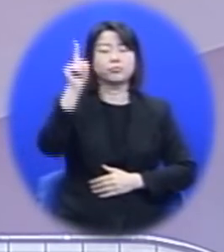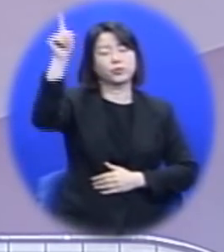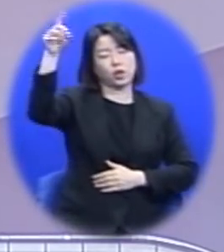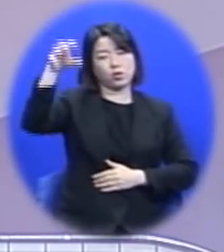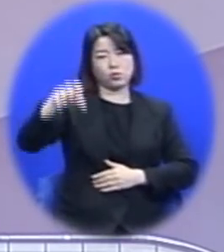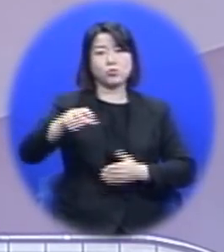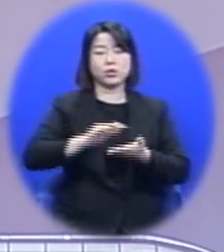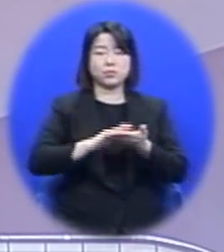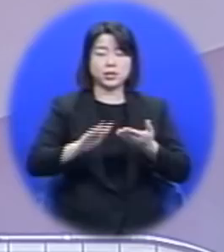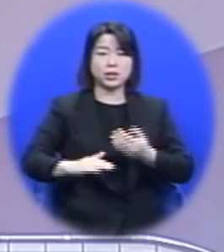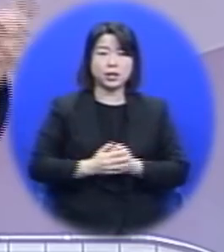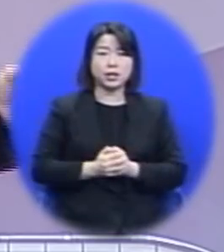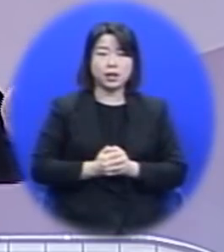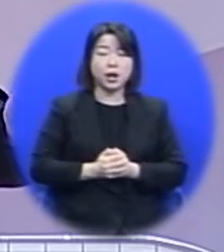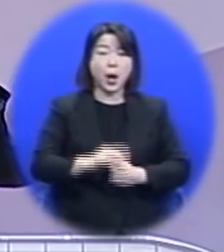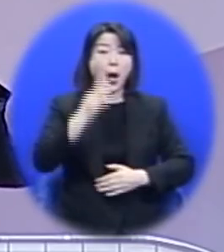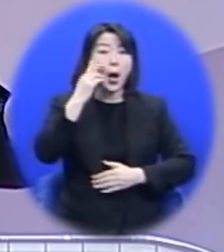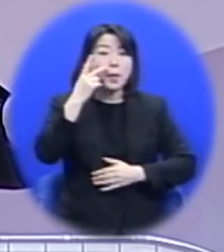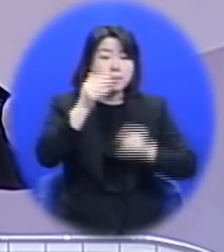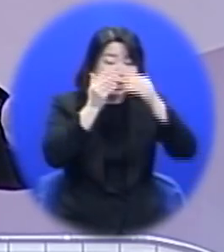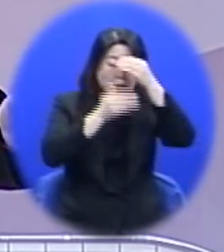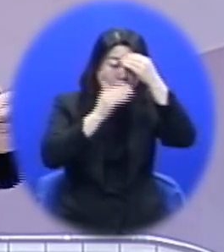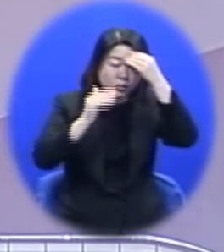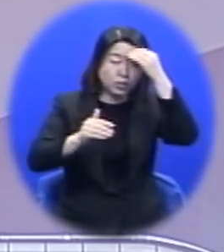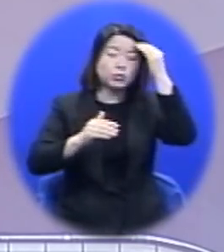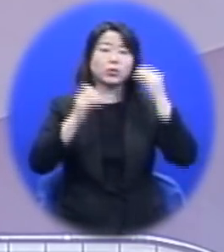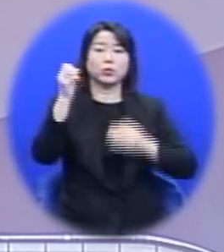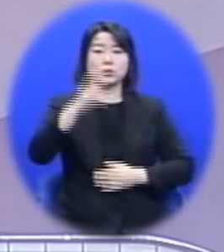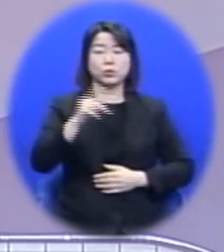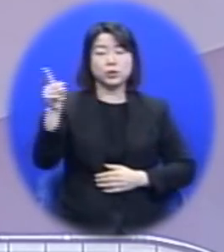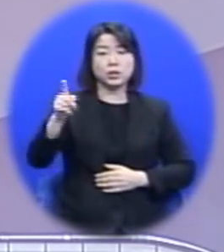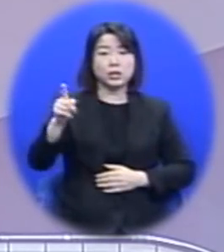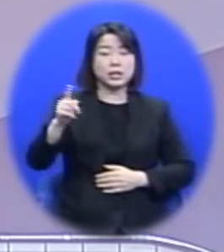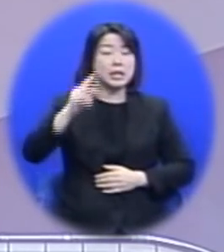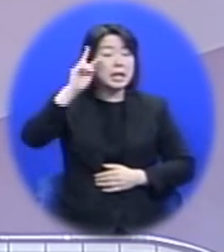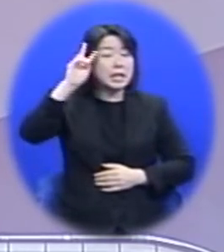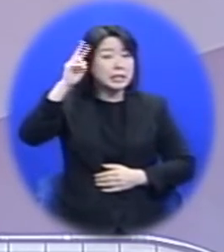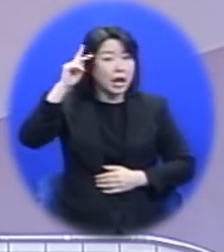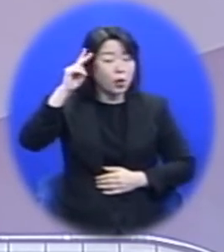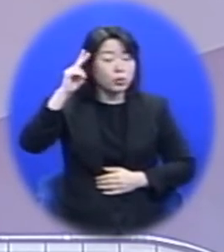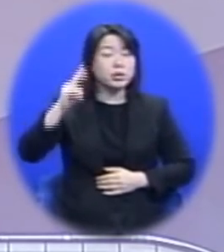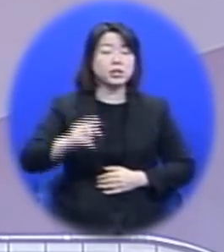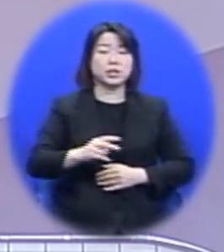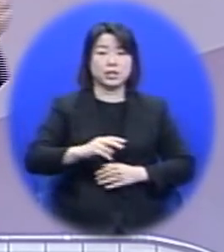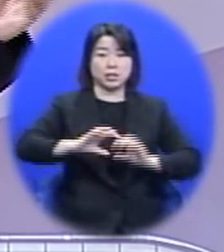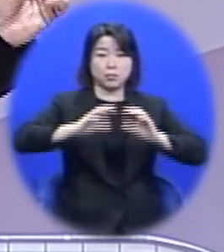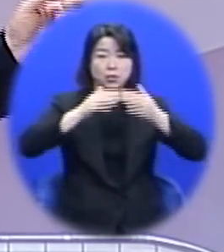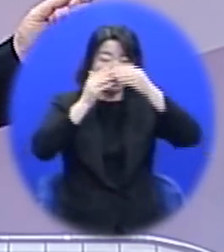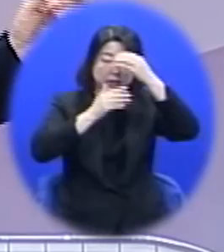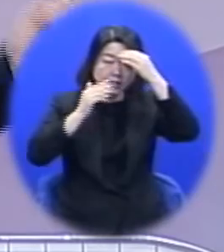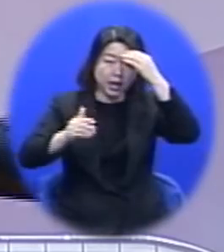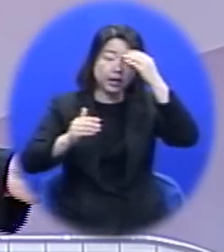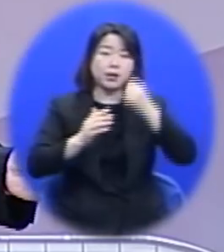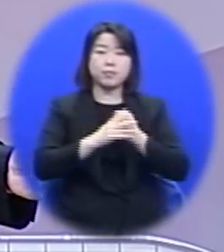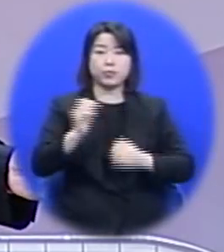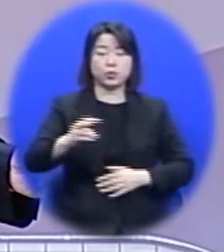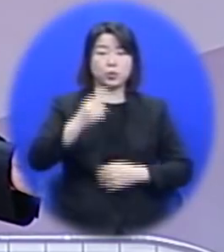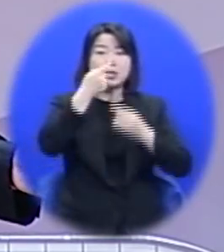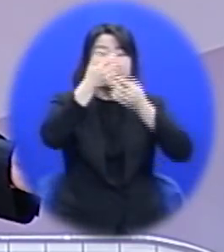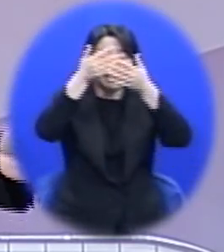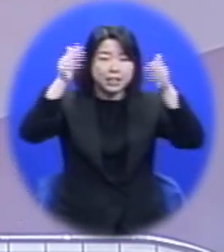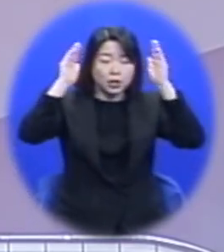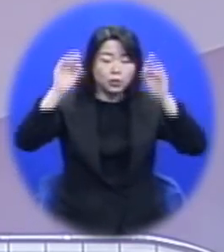천국입니다. 미국의 성도나 또는 저 사우디아라비아에 있는 성도나 인도에 살고 있는